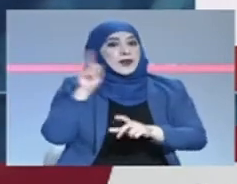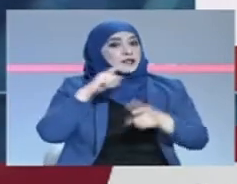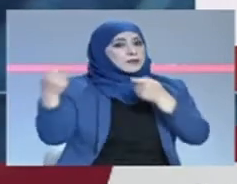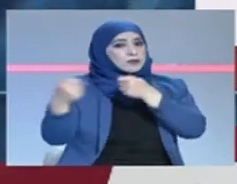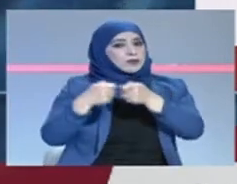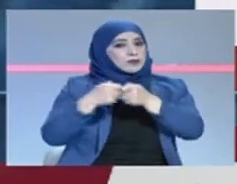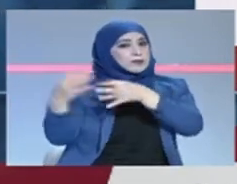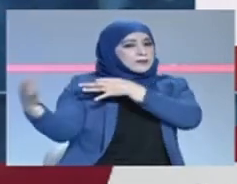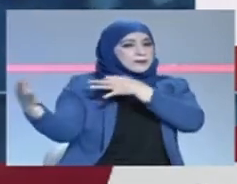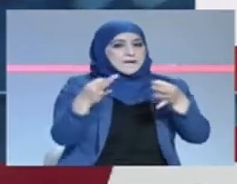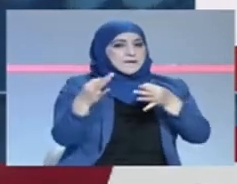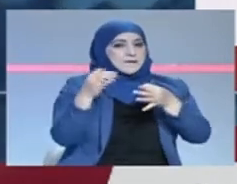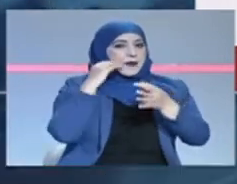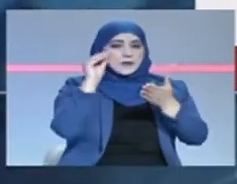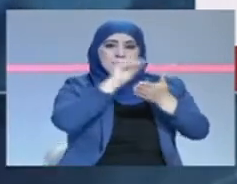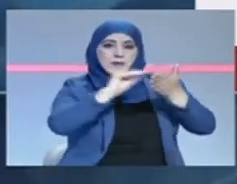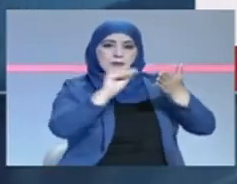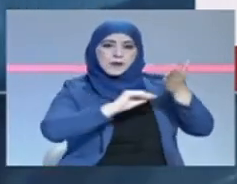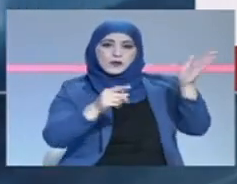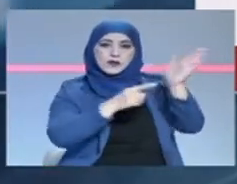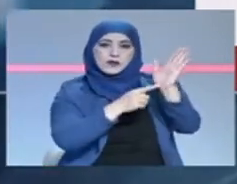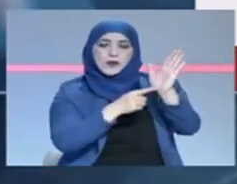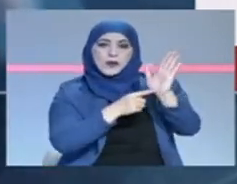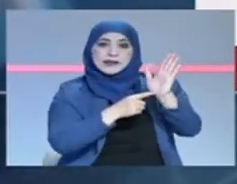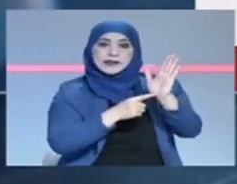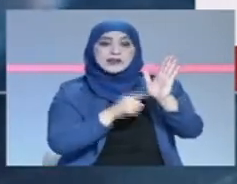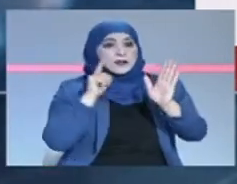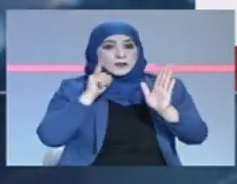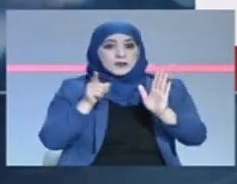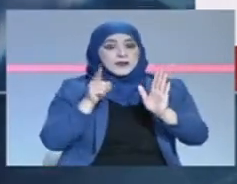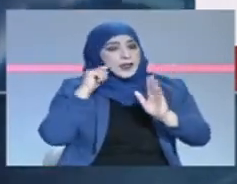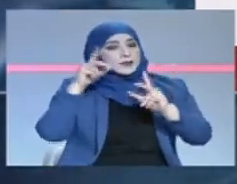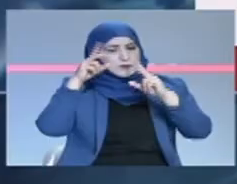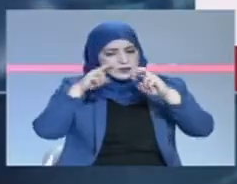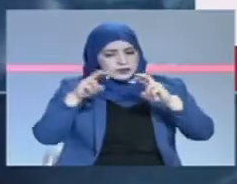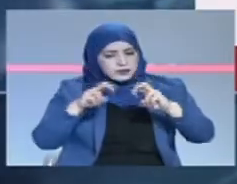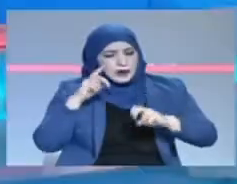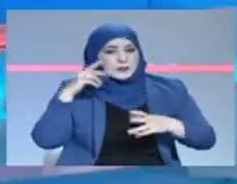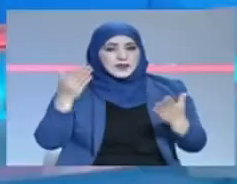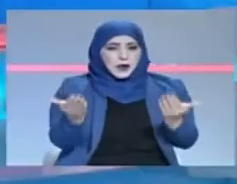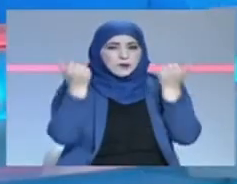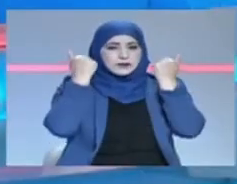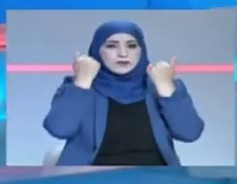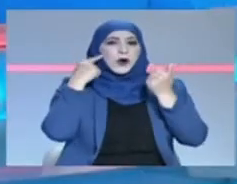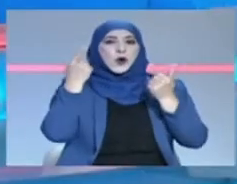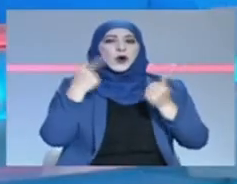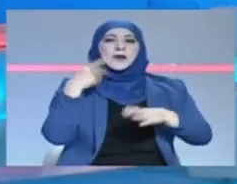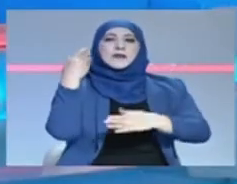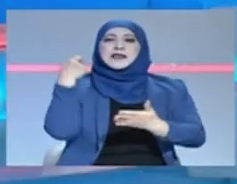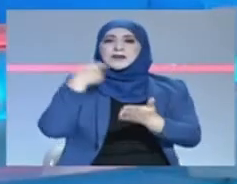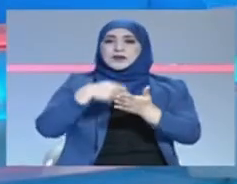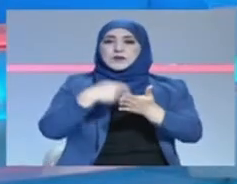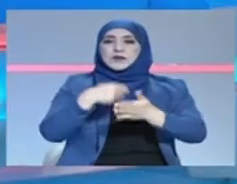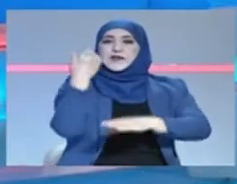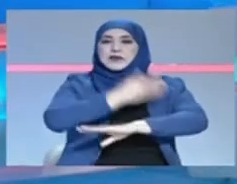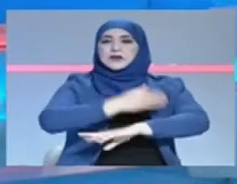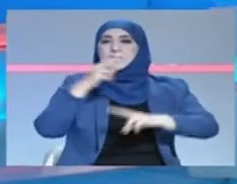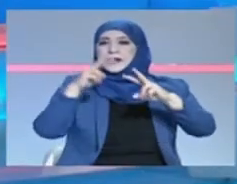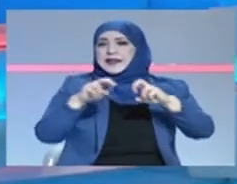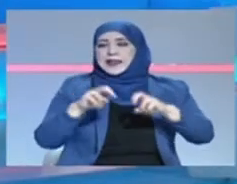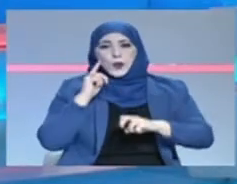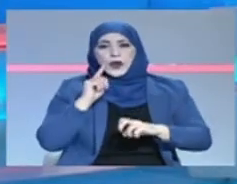ما هو مدون بفواتير التوريد بغرض التفصي من دفع الأداءات والمعاليم الديوانية المستوجبة